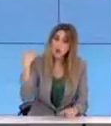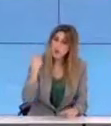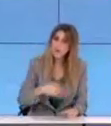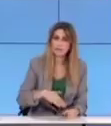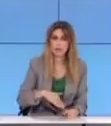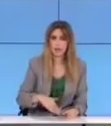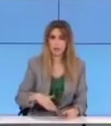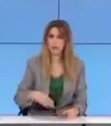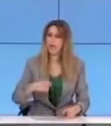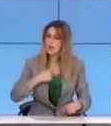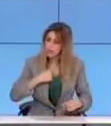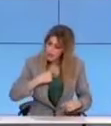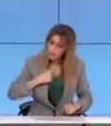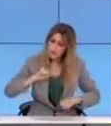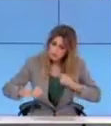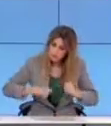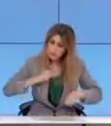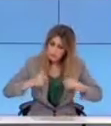τον, αν θέλετε,